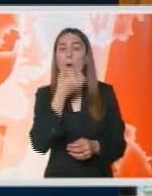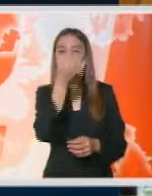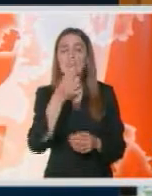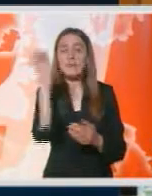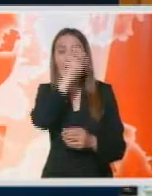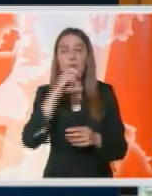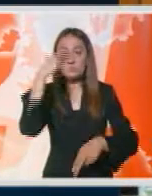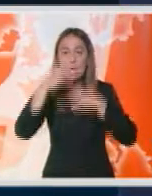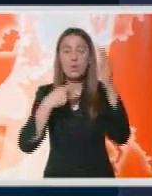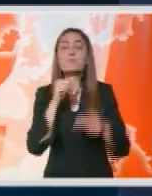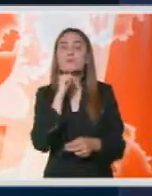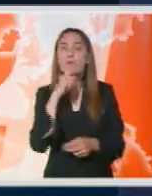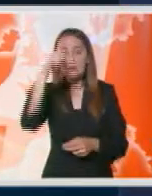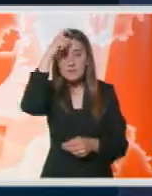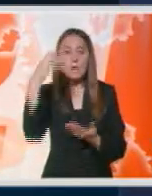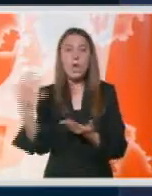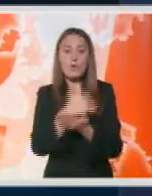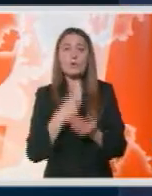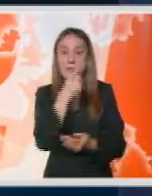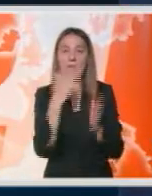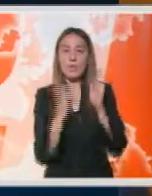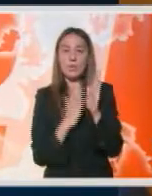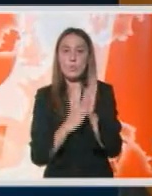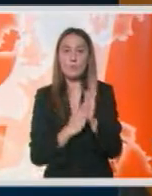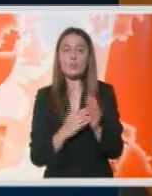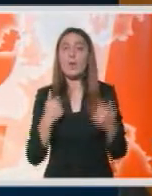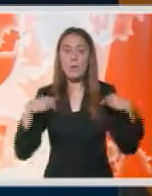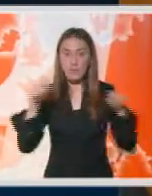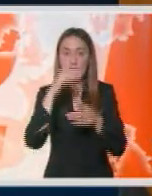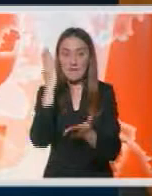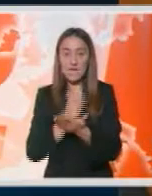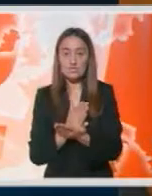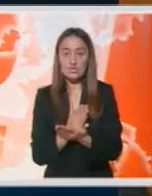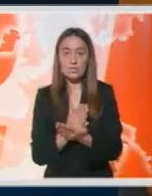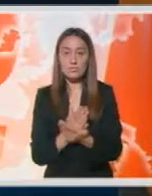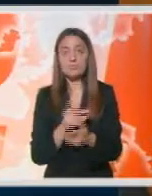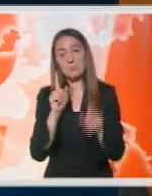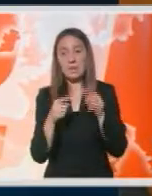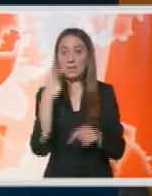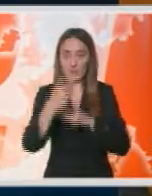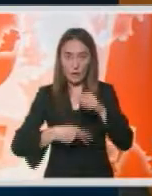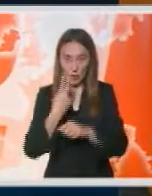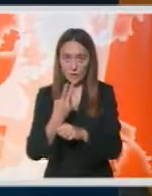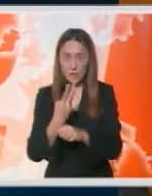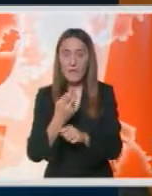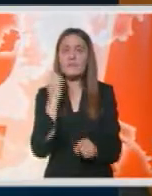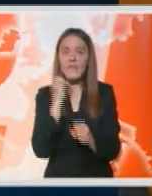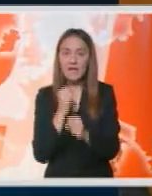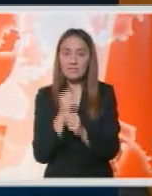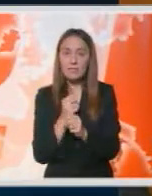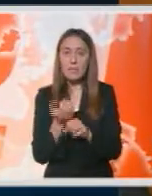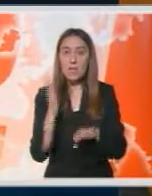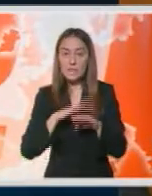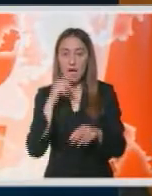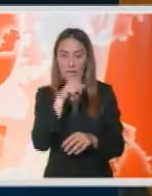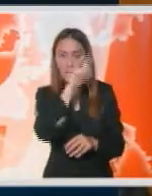Evropske komisije i da će Srbija koristiti taj dokument. Mi već neke dve godine radimo na